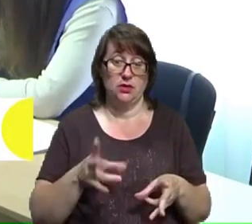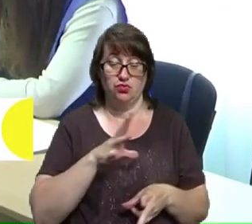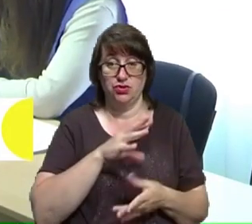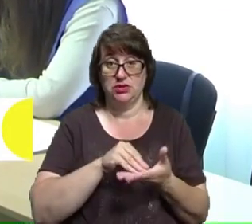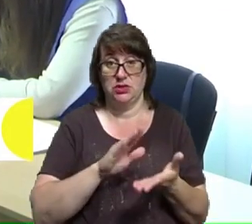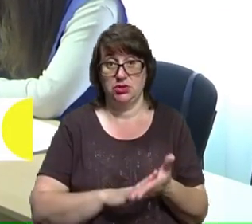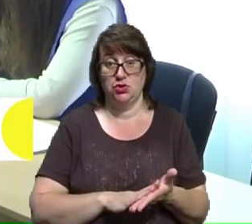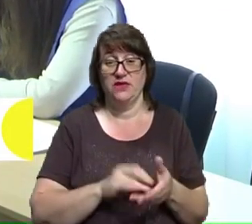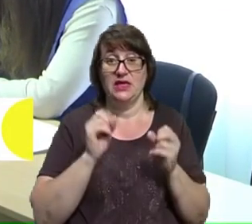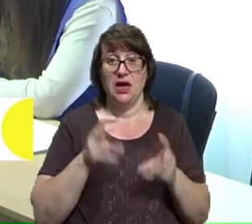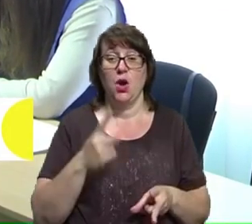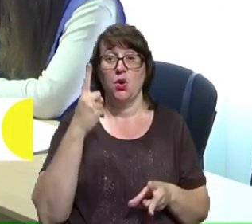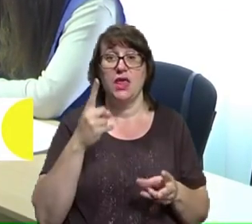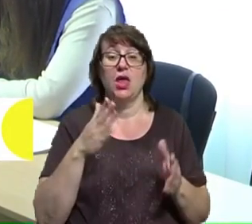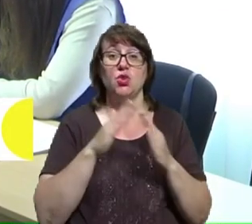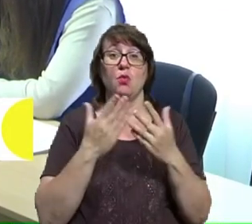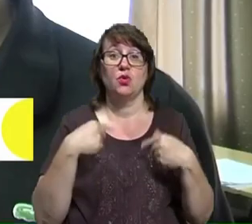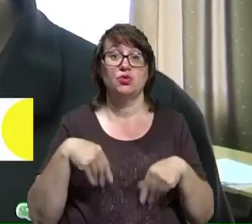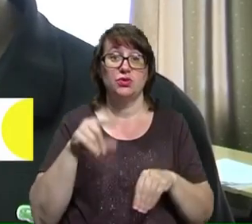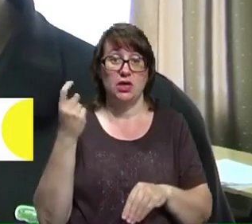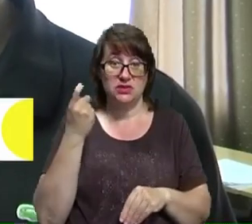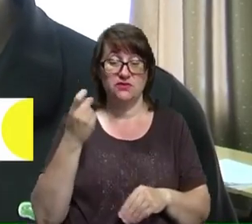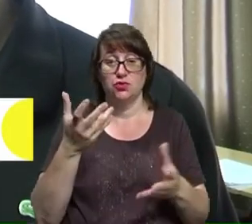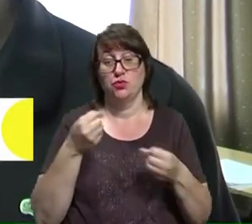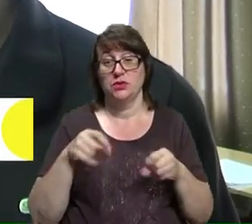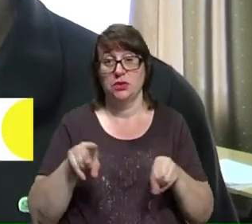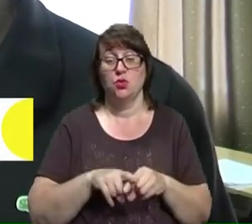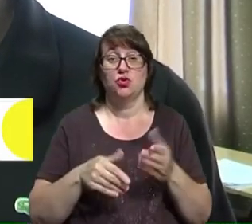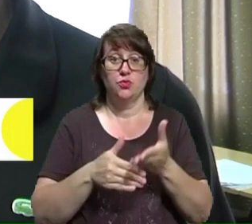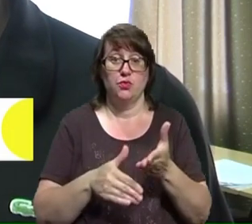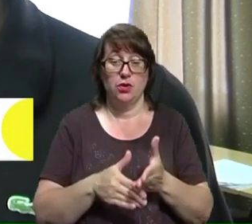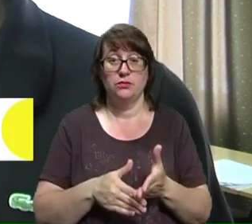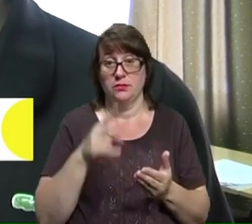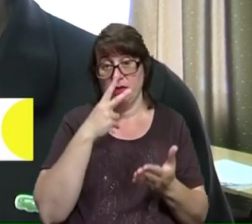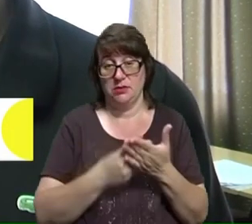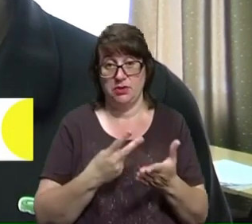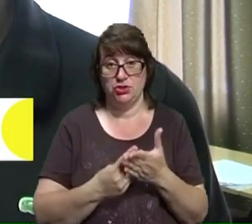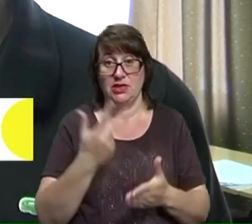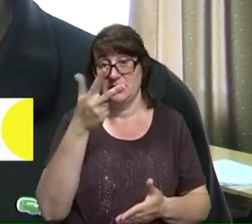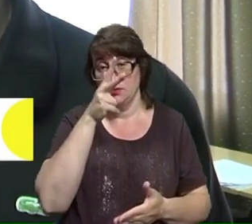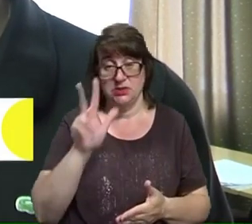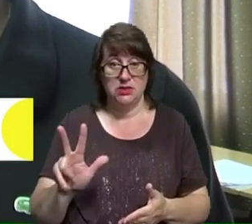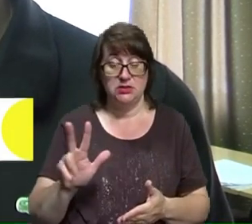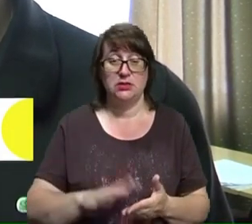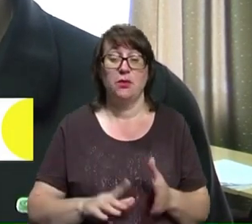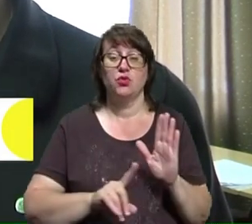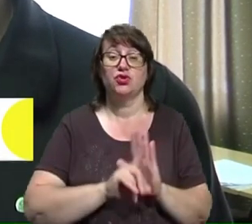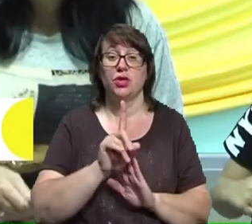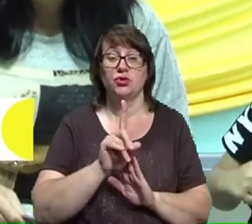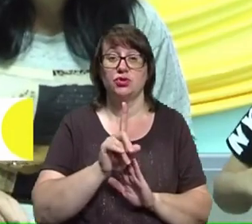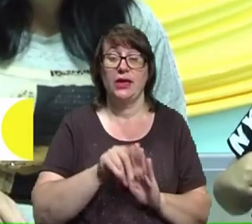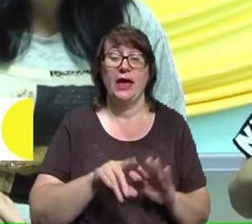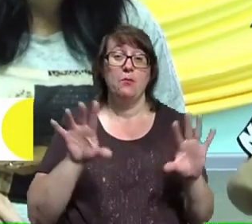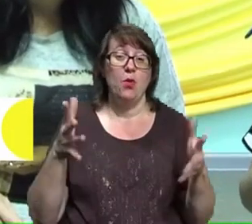одне домогосподарство на отримання такої допомоги. Допомога передбачена на 3 місяці, починаючи з моменту